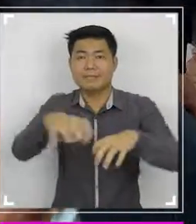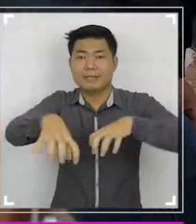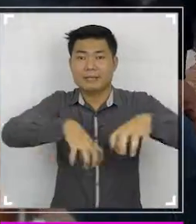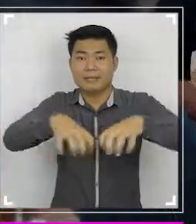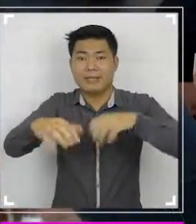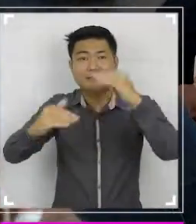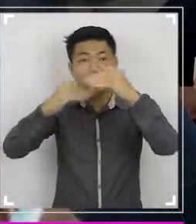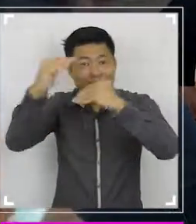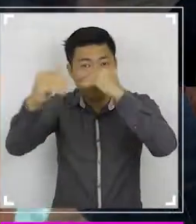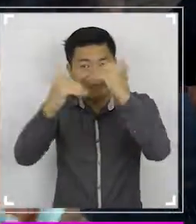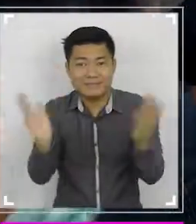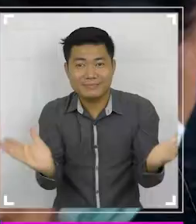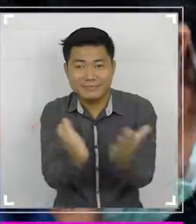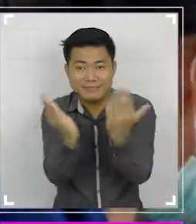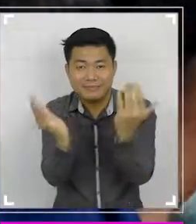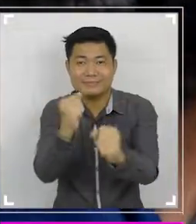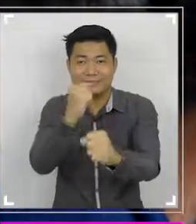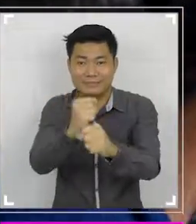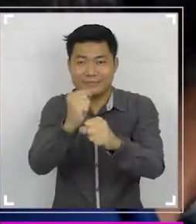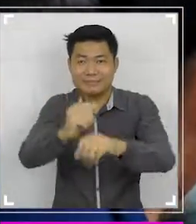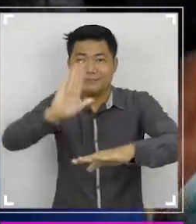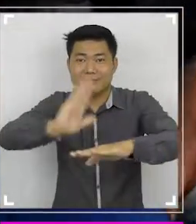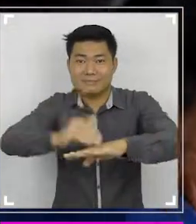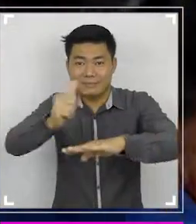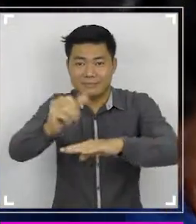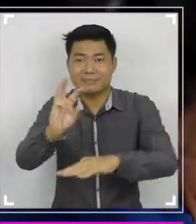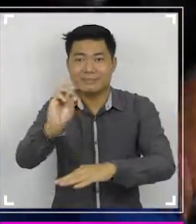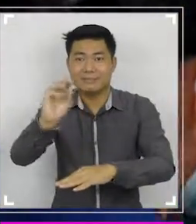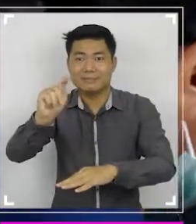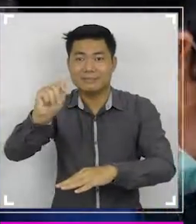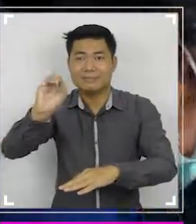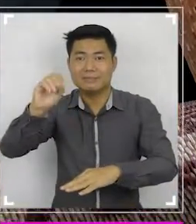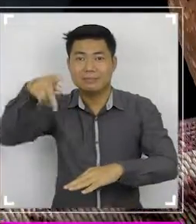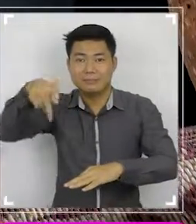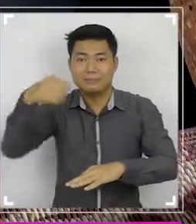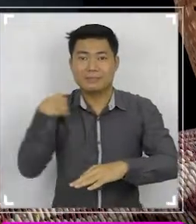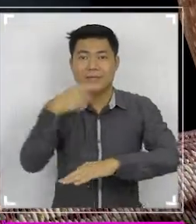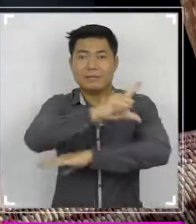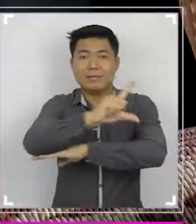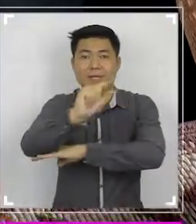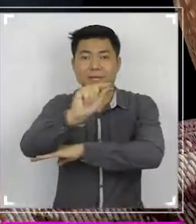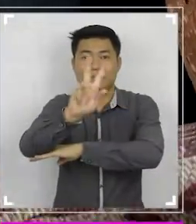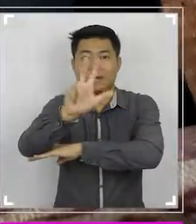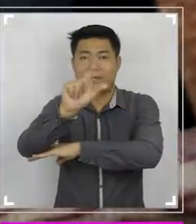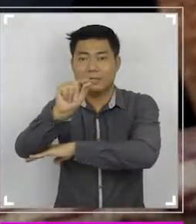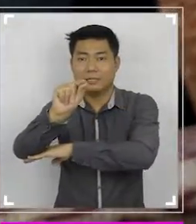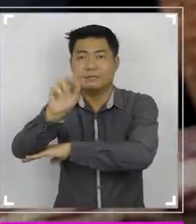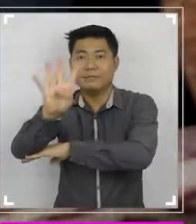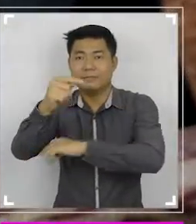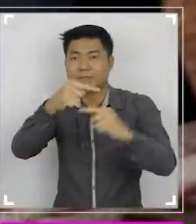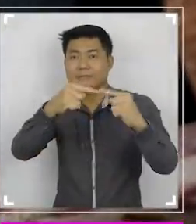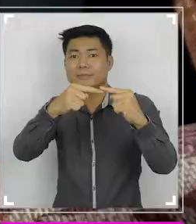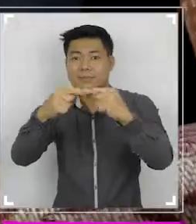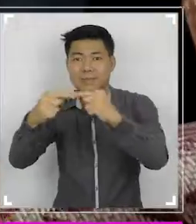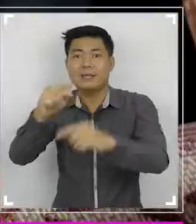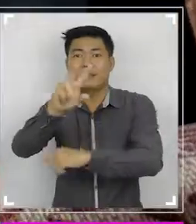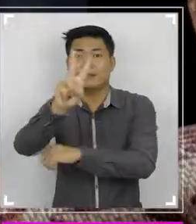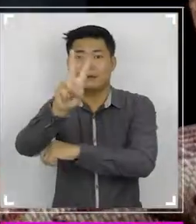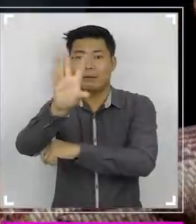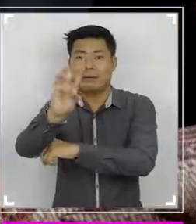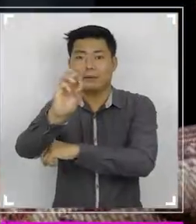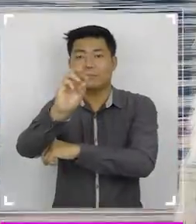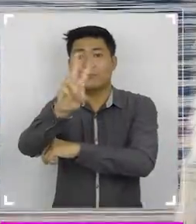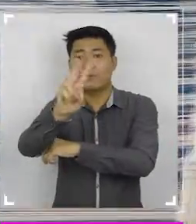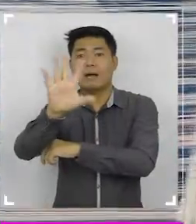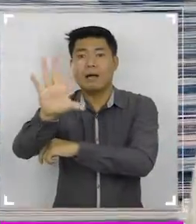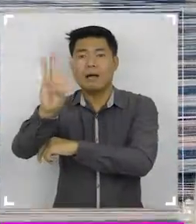ดกิจกรรมการส่งเสริมพัฒนาและยกระดับคุณภาพผลิตภัณฑ์โอท็อปในวันที่ 23-24 เมษายน 2565